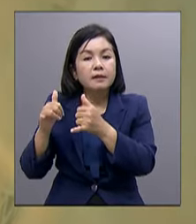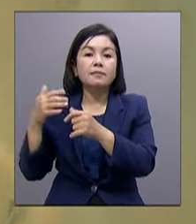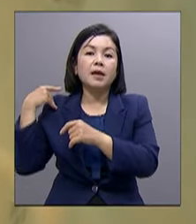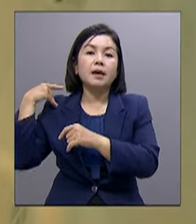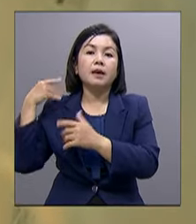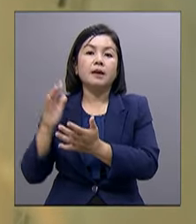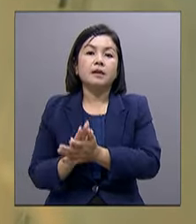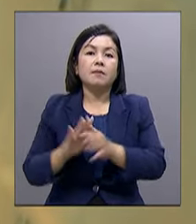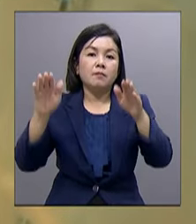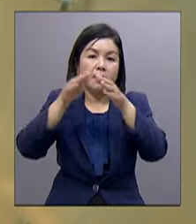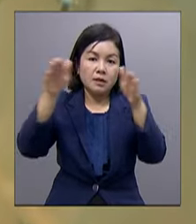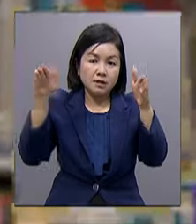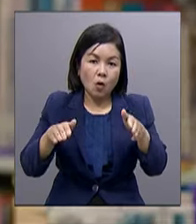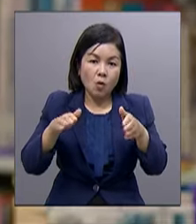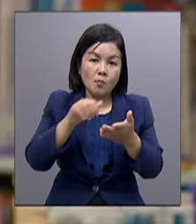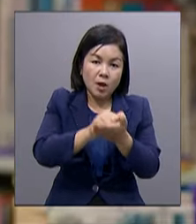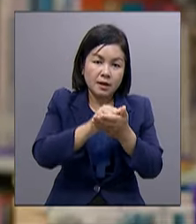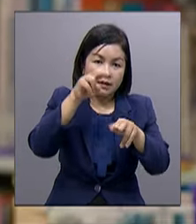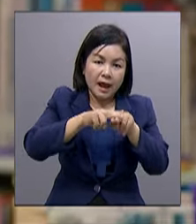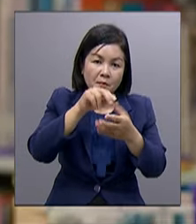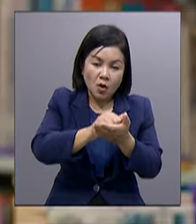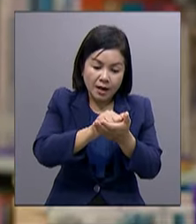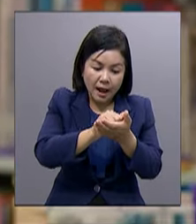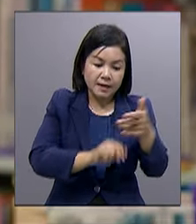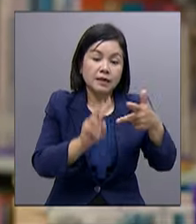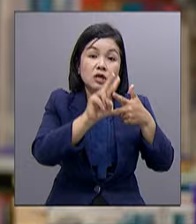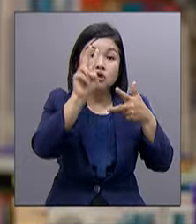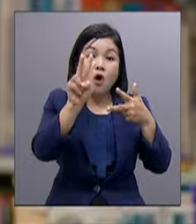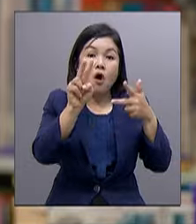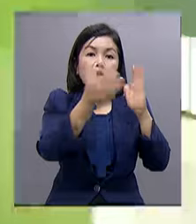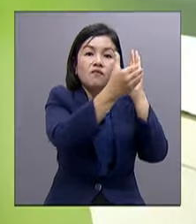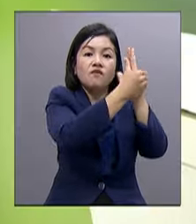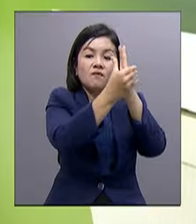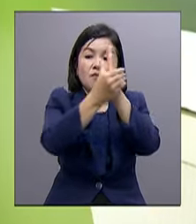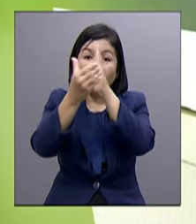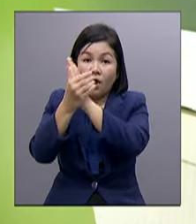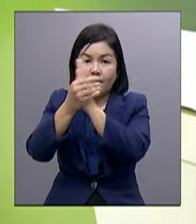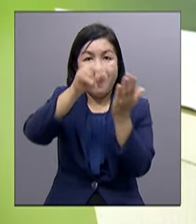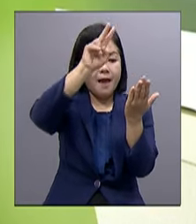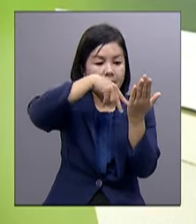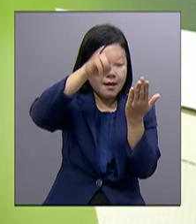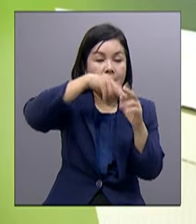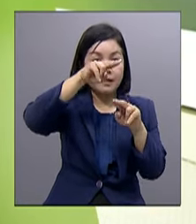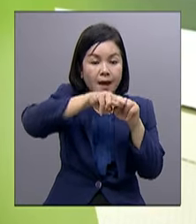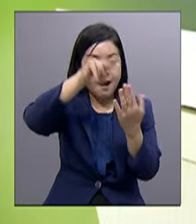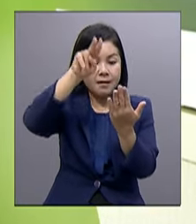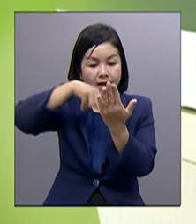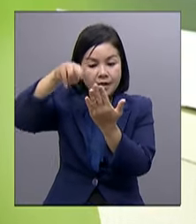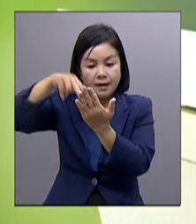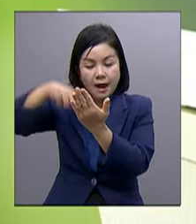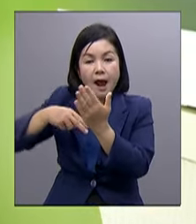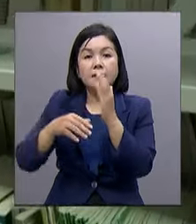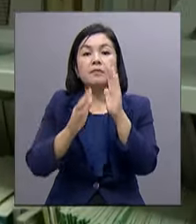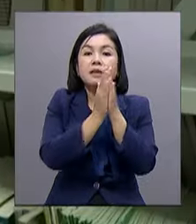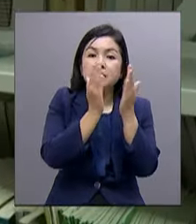คาน์เตอร์บริการส่วนชั้น2เนี่ยจะเป็นเรื่องของการอ่านนะคะก็จะเป็นมุมอ่านหนังสือต่างๆแล้วก็หนังสือวิช